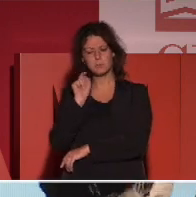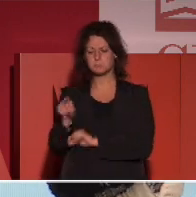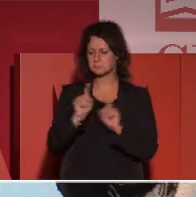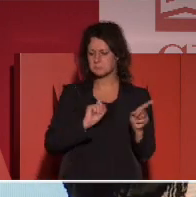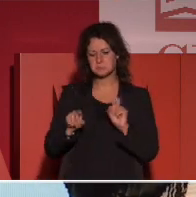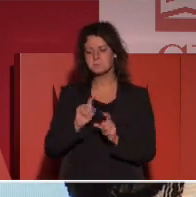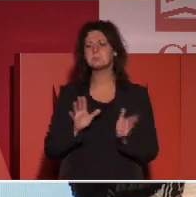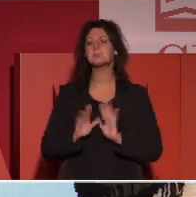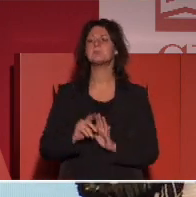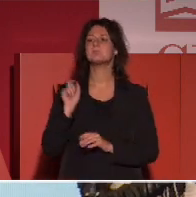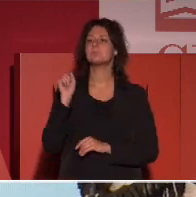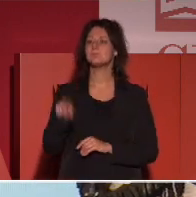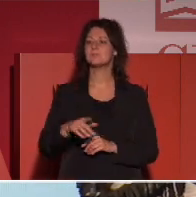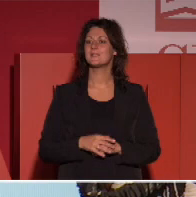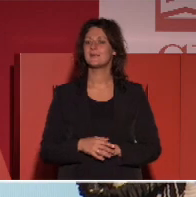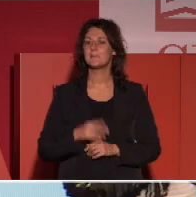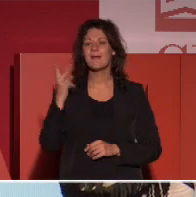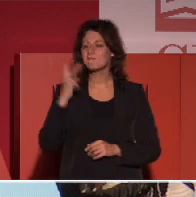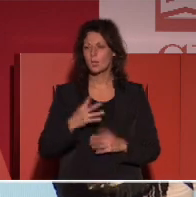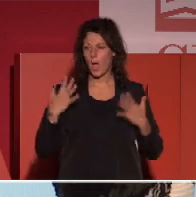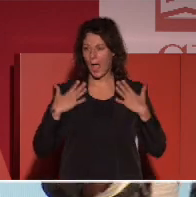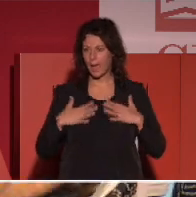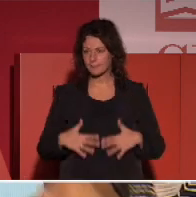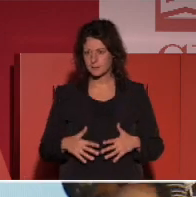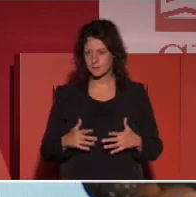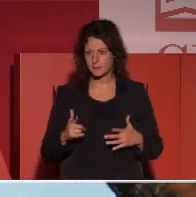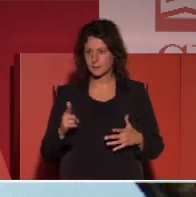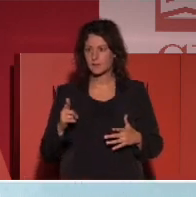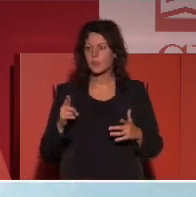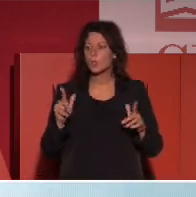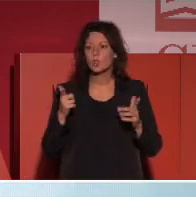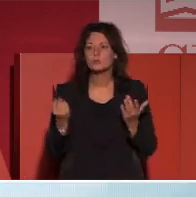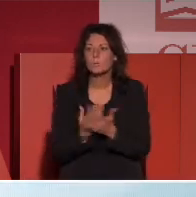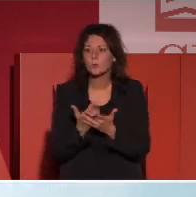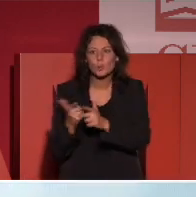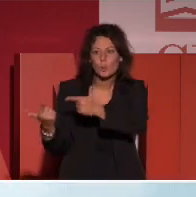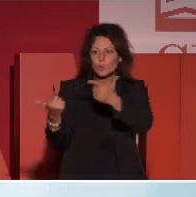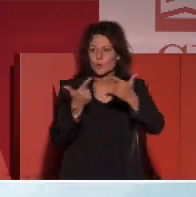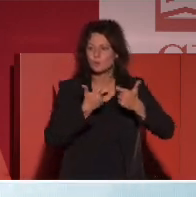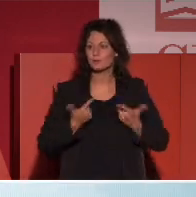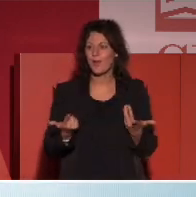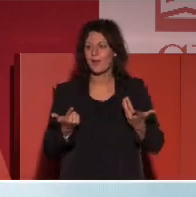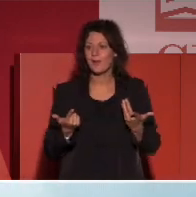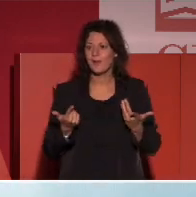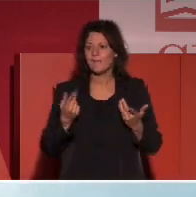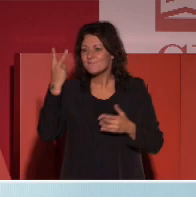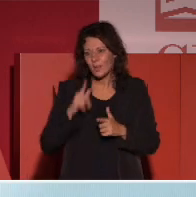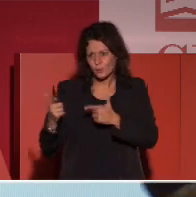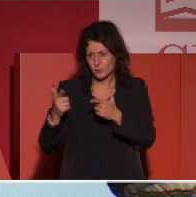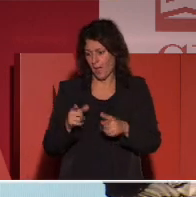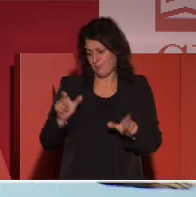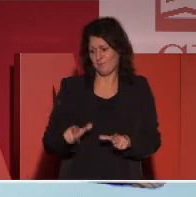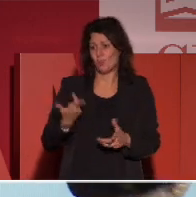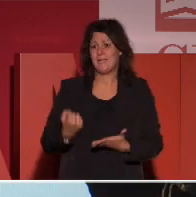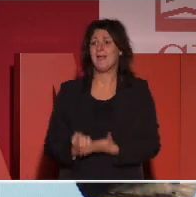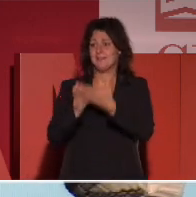adattano ma questi abiti sono virtuali cioè non vengono prodotti certo che sono eco friendly non li produce risolve e